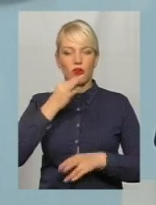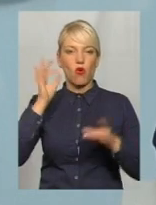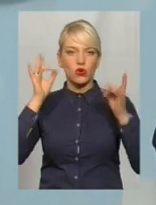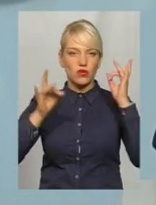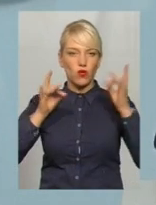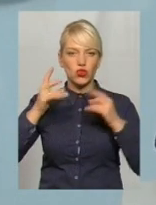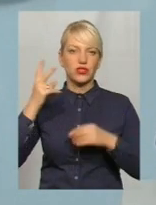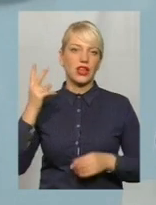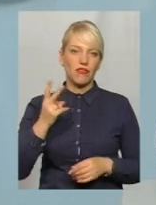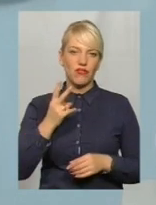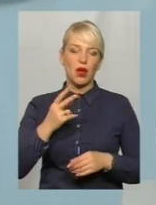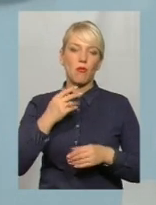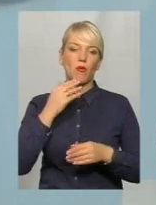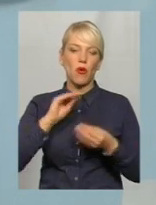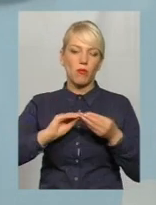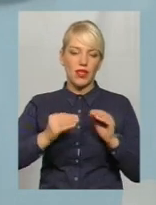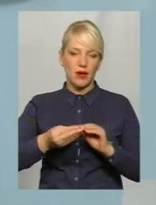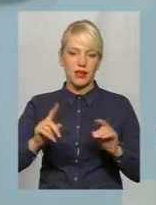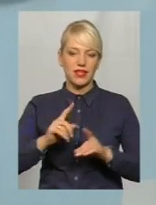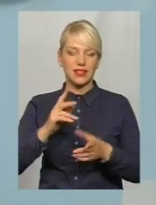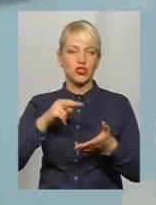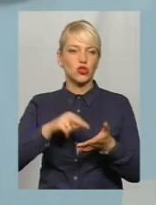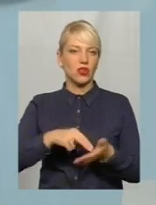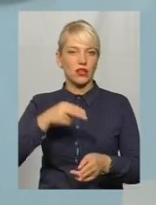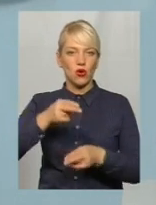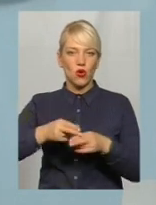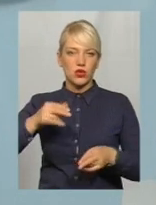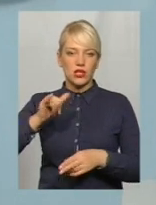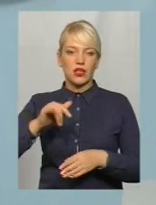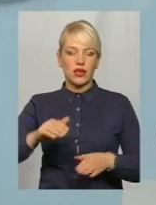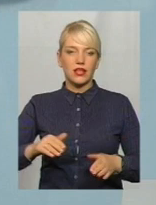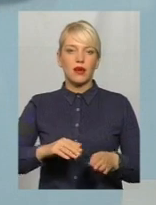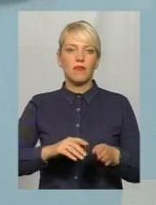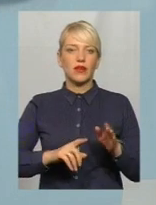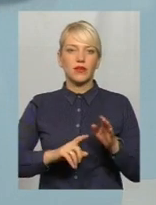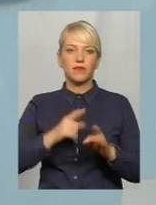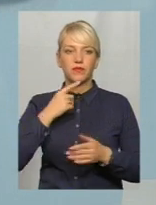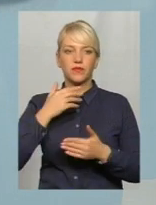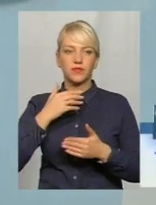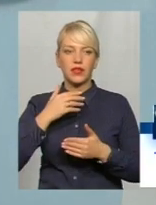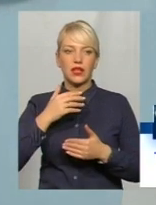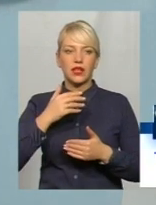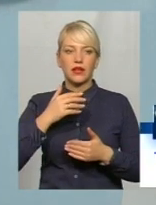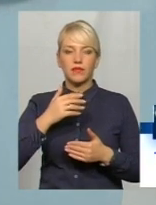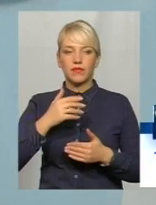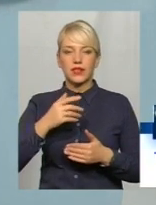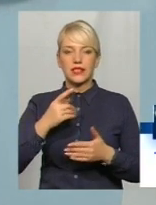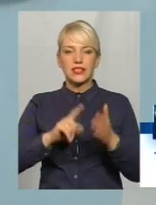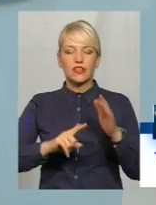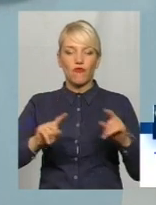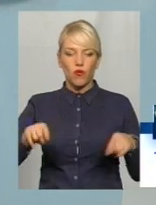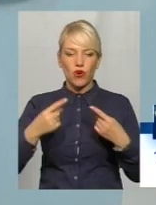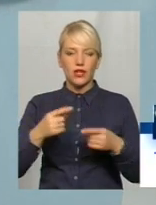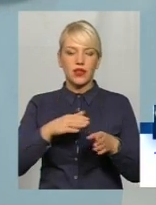які надзвичайно великі стоять і які порушуються неодноразово на рівні держави. Це створення повнопрофільної обласної